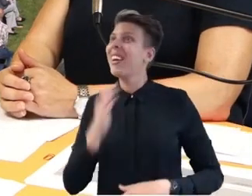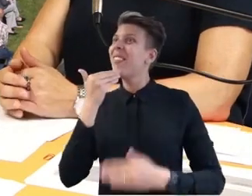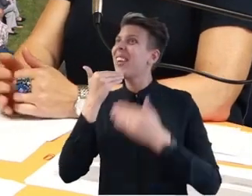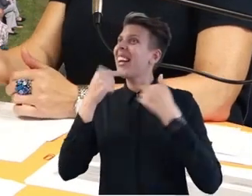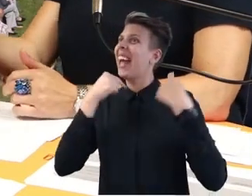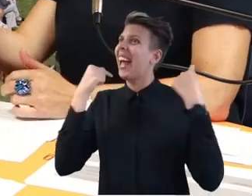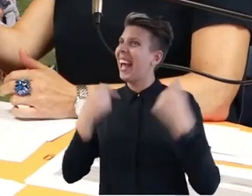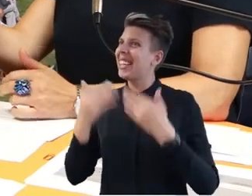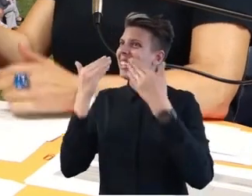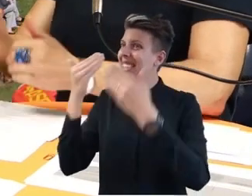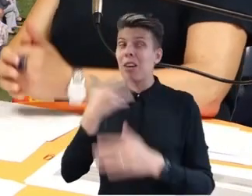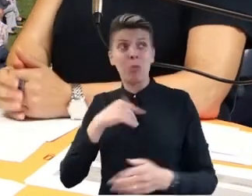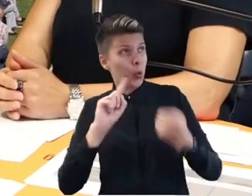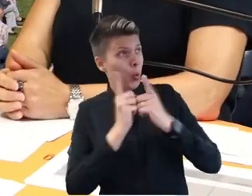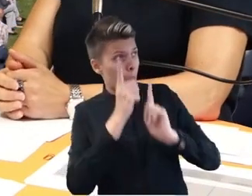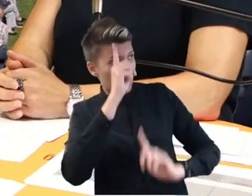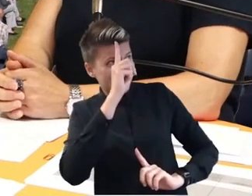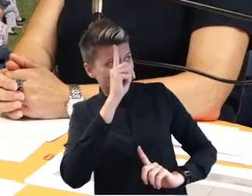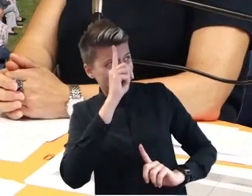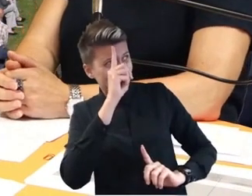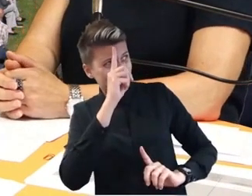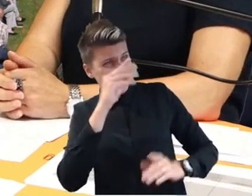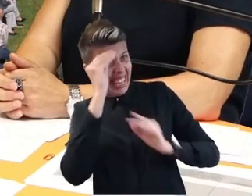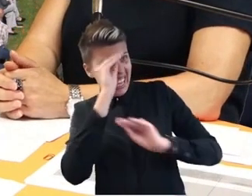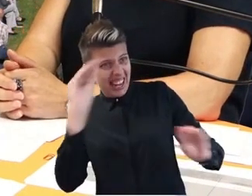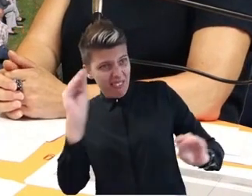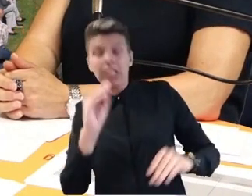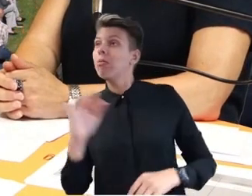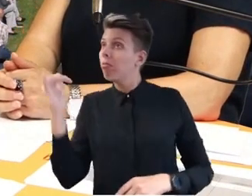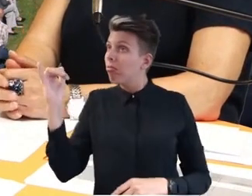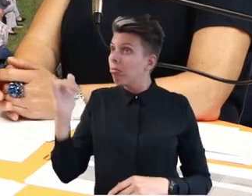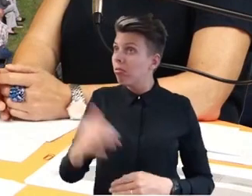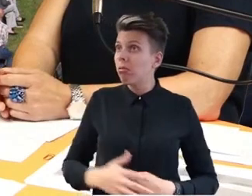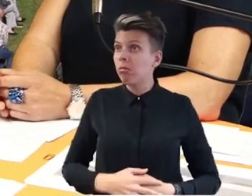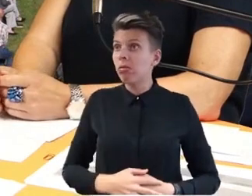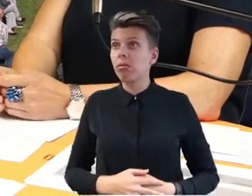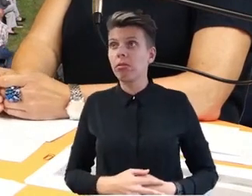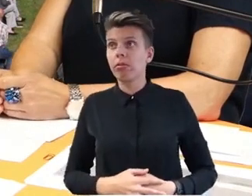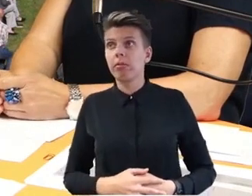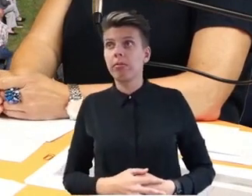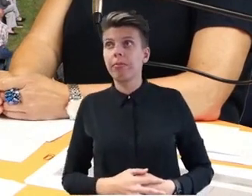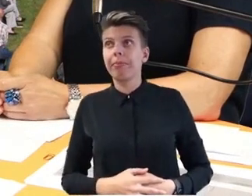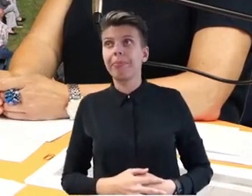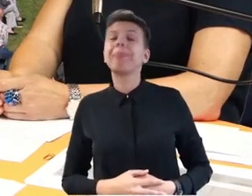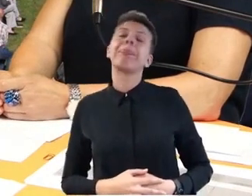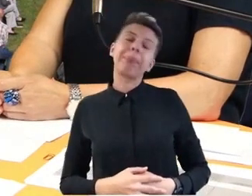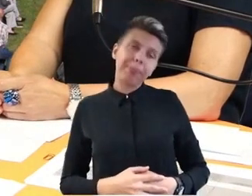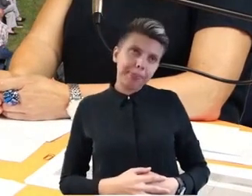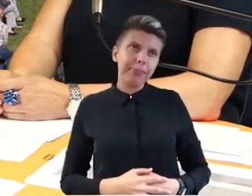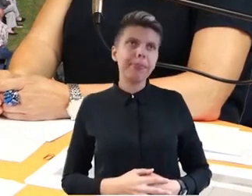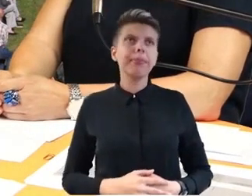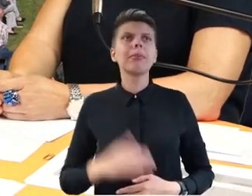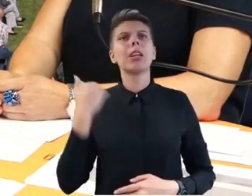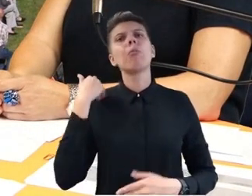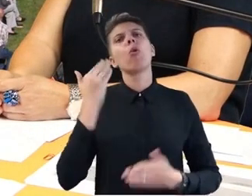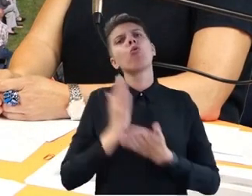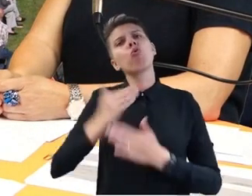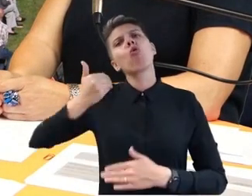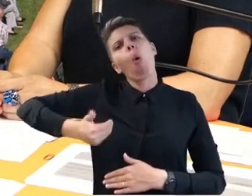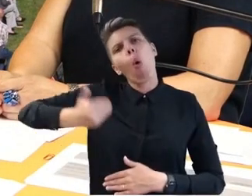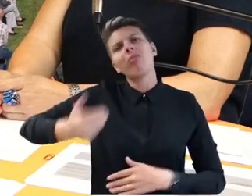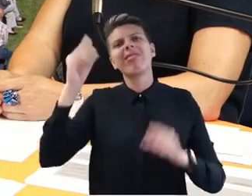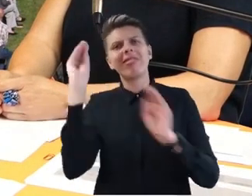dank vielleicht ein kurzer hinweis noch sind dort das wurde ja auch schon mehrfach erwähnt mit den